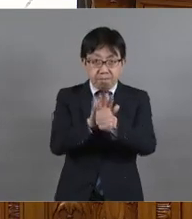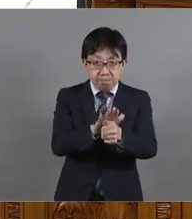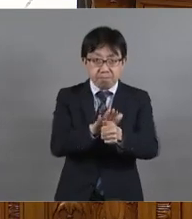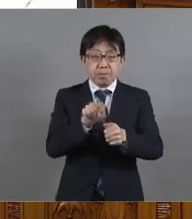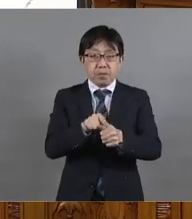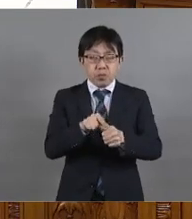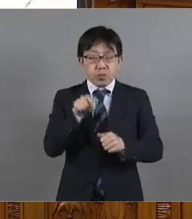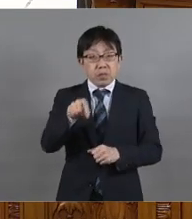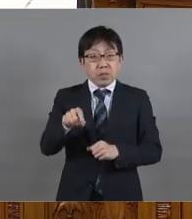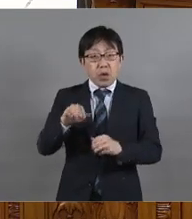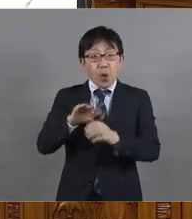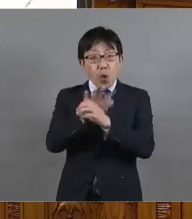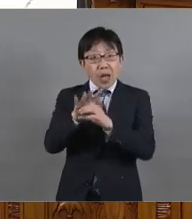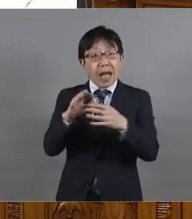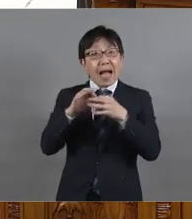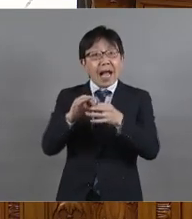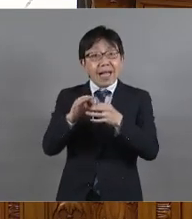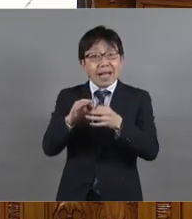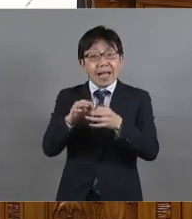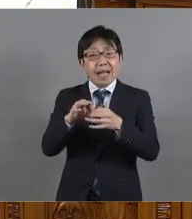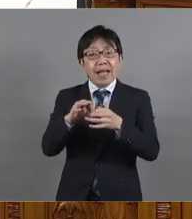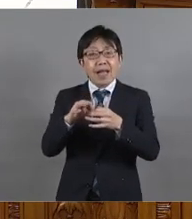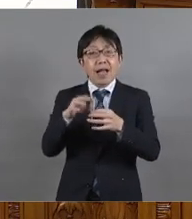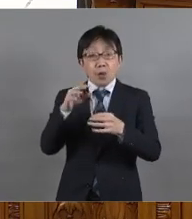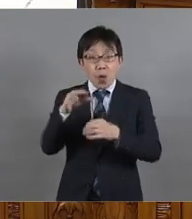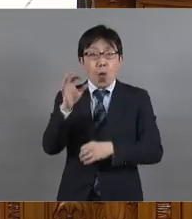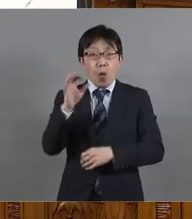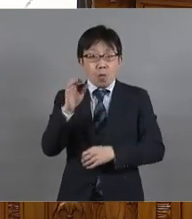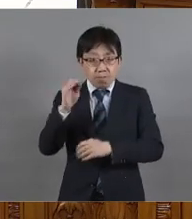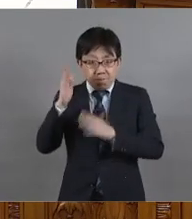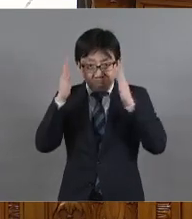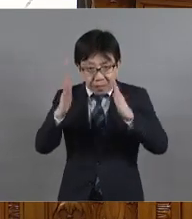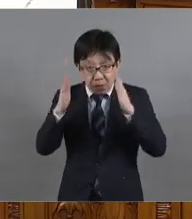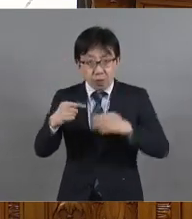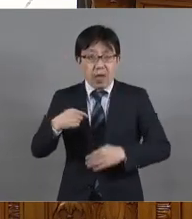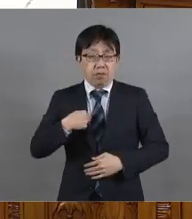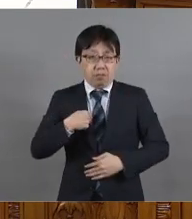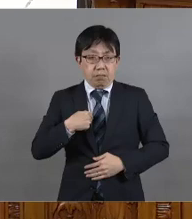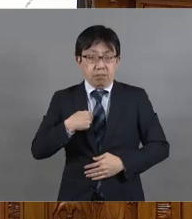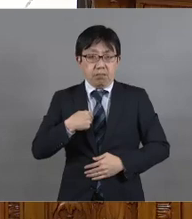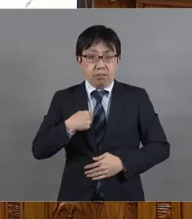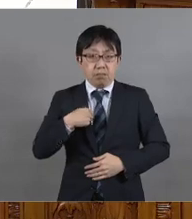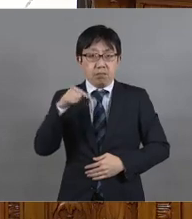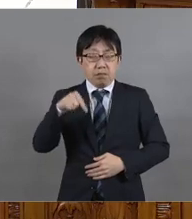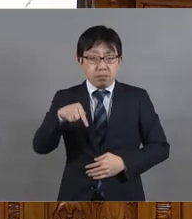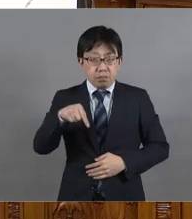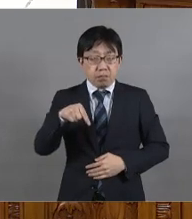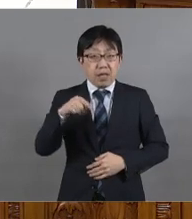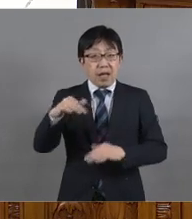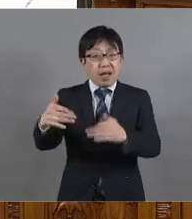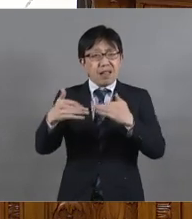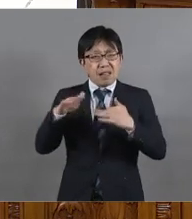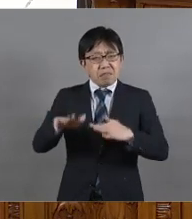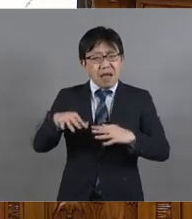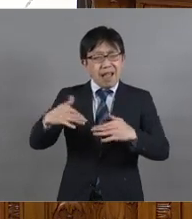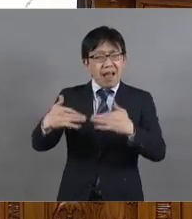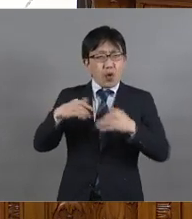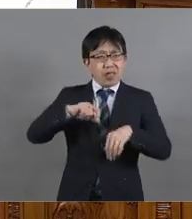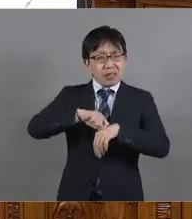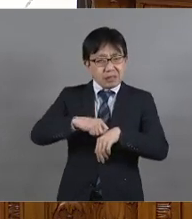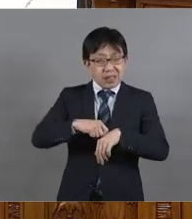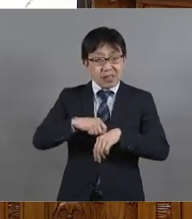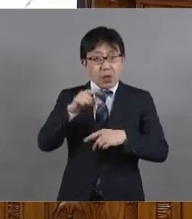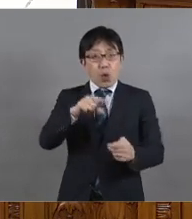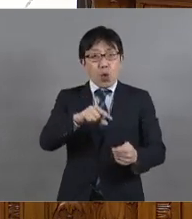ブース感染症の感染拡大防止に全力を挙げるとともに感染症の厳しい影響に対し雇用と生活